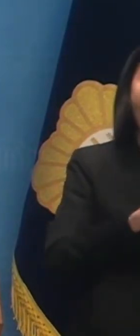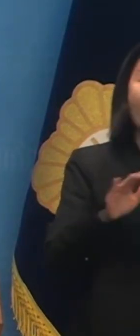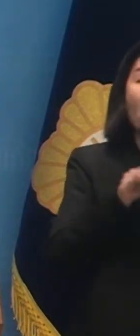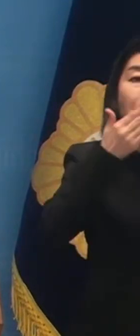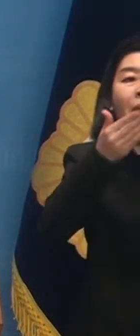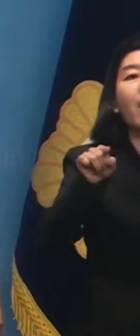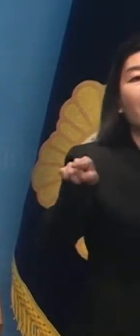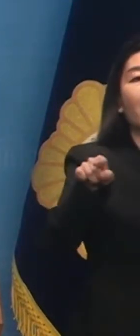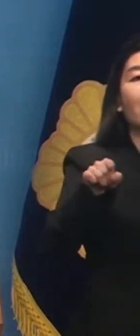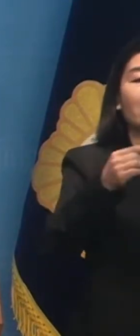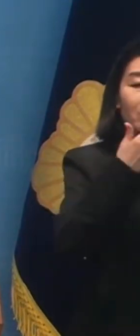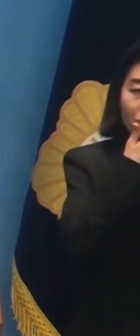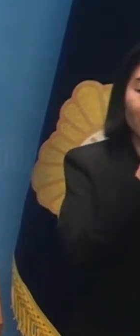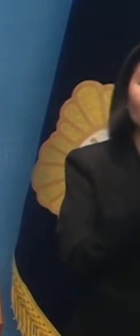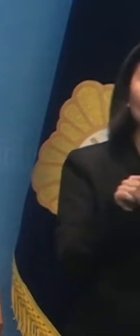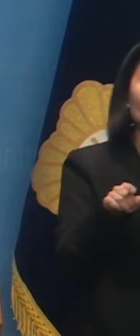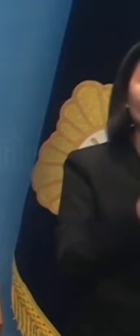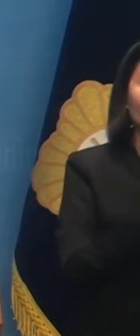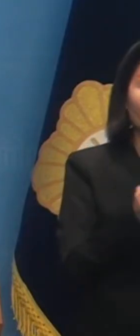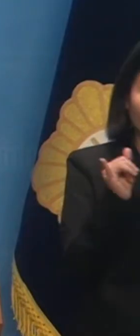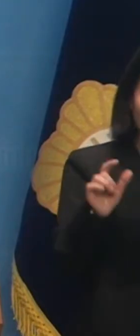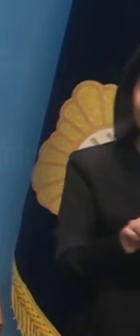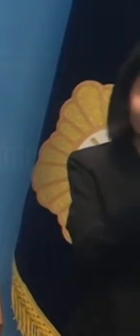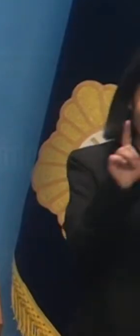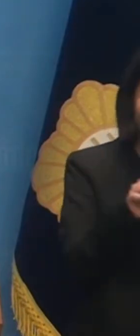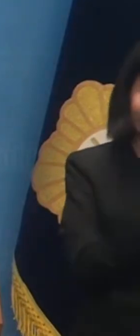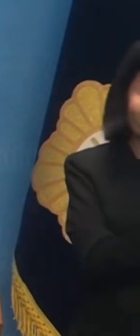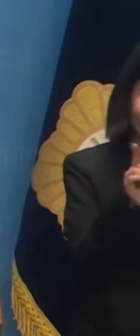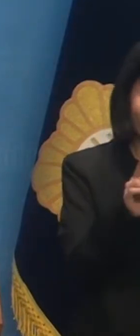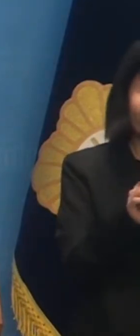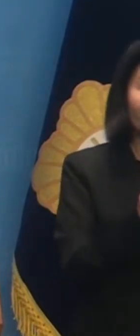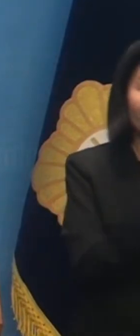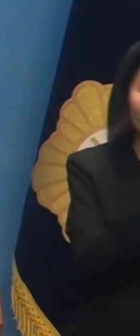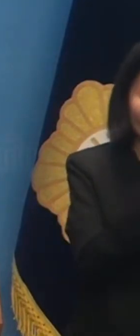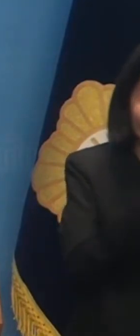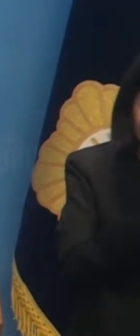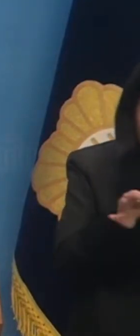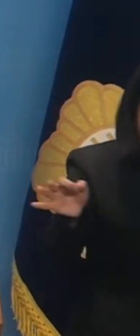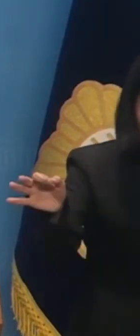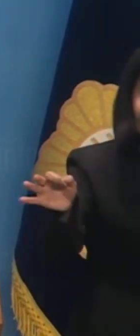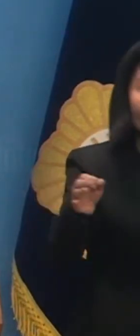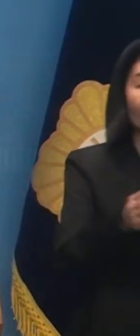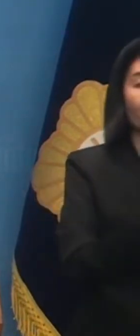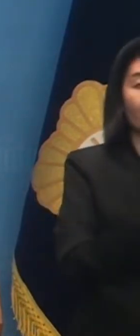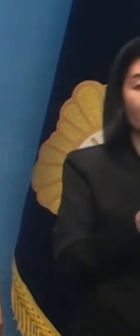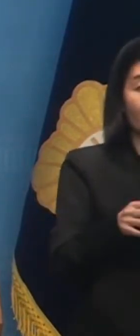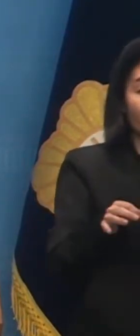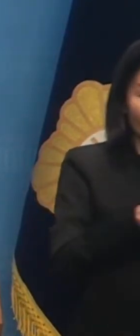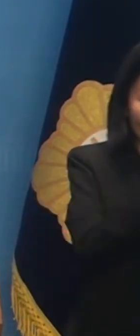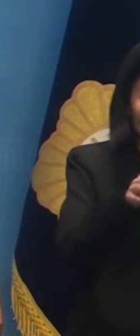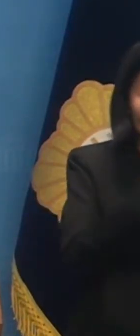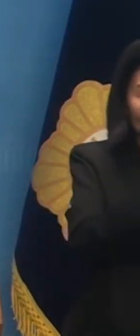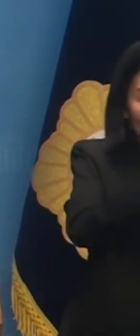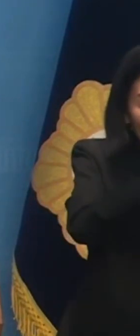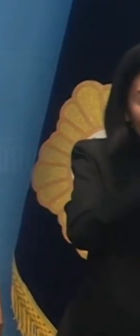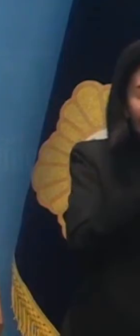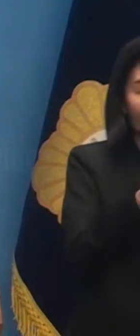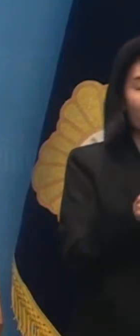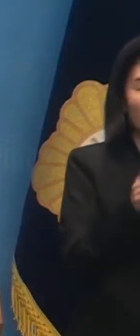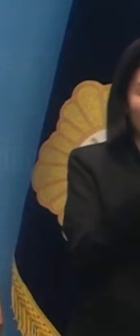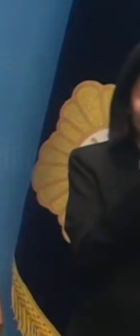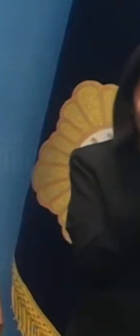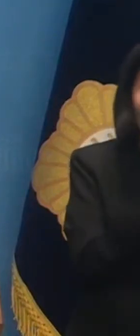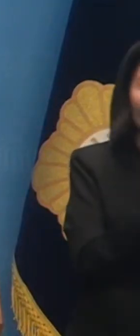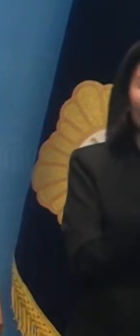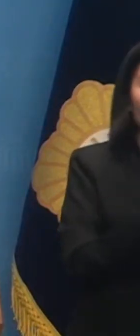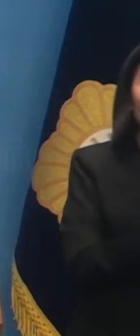수준입니다. 물론 민생회복지원금은 우리 경제의 구조개혁을 위한 직접적인 재정 지출은 아닙니다.